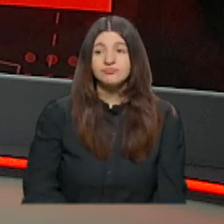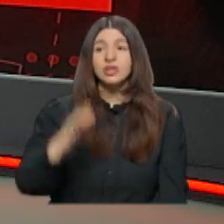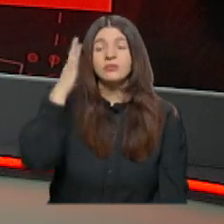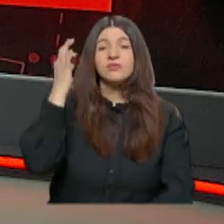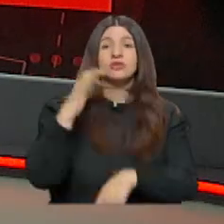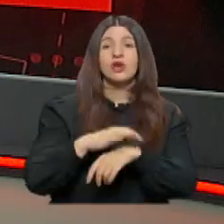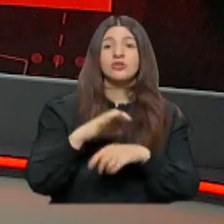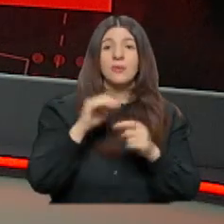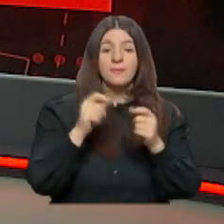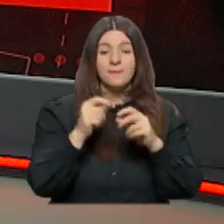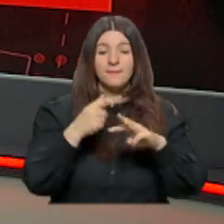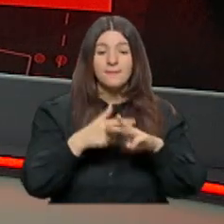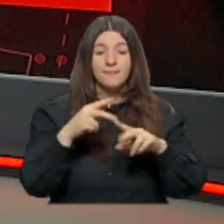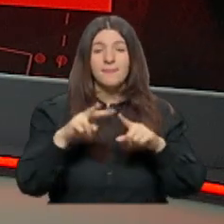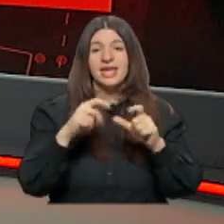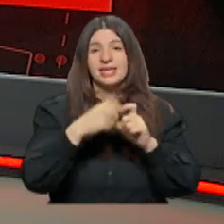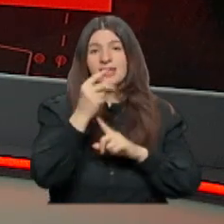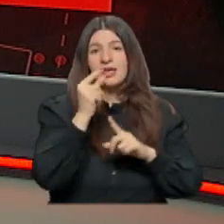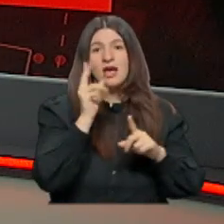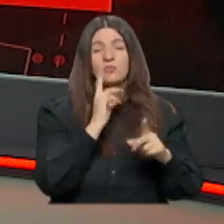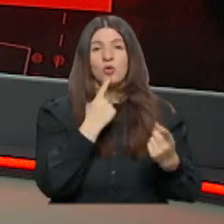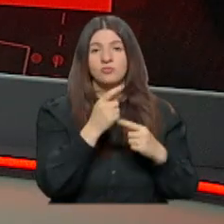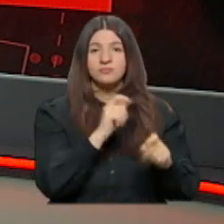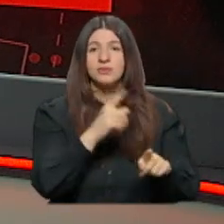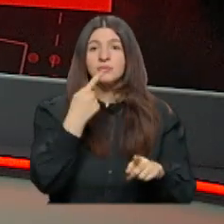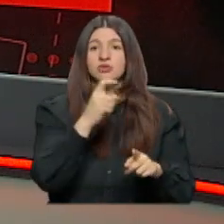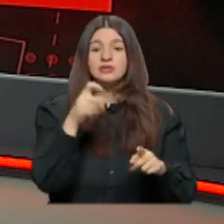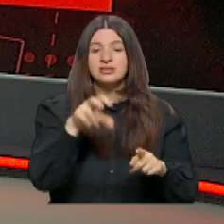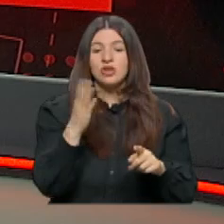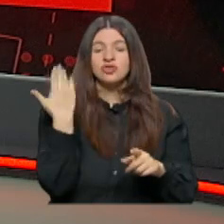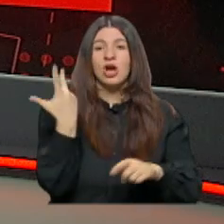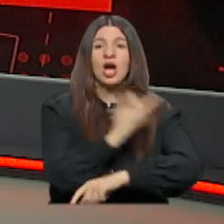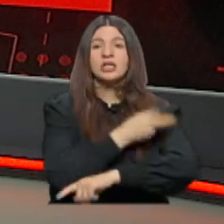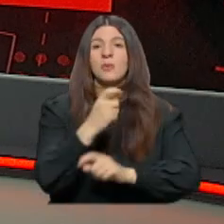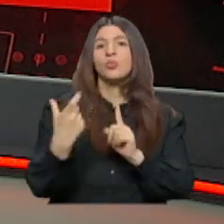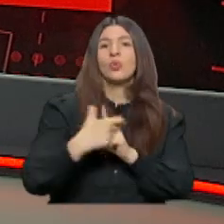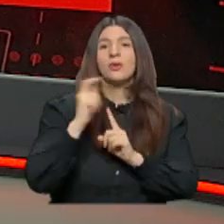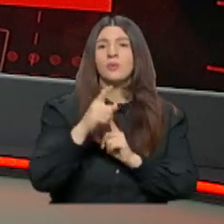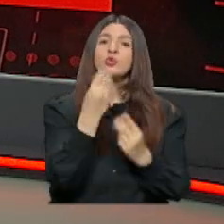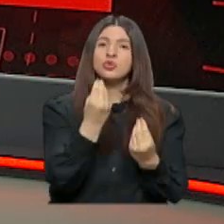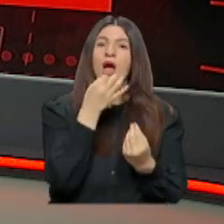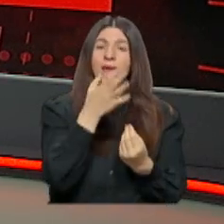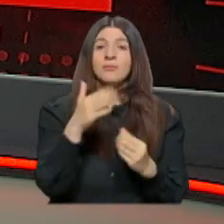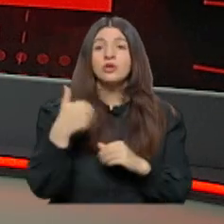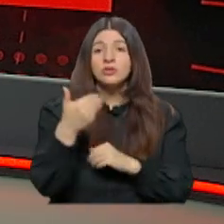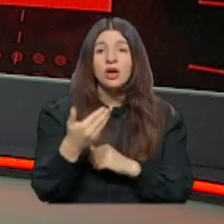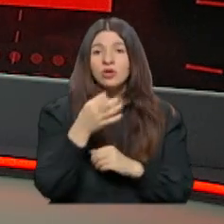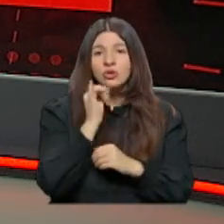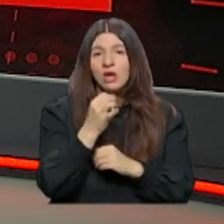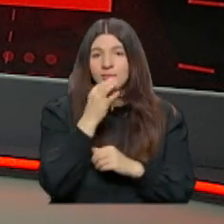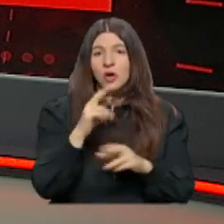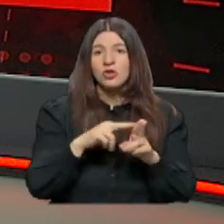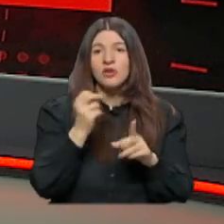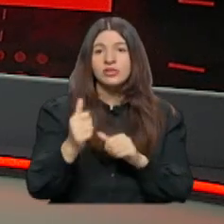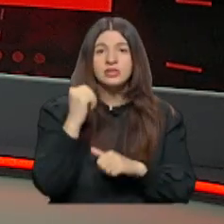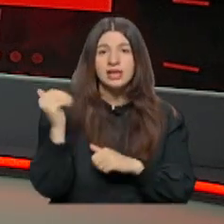Profesör Doktor Bengi Başar ile görüştüm. 1980 öncesinde aşı olmuş olanlar korunuyor dedi. Bu iyi haber. Kötü haber aktardık.